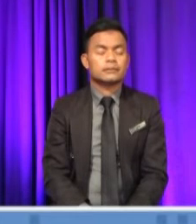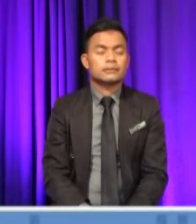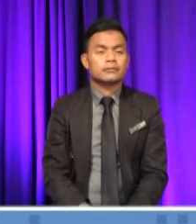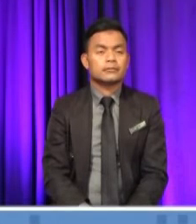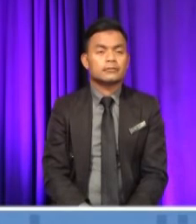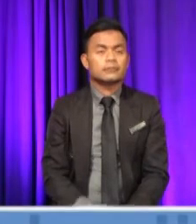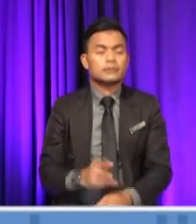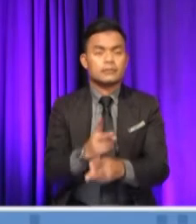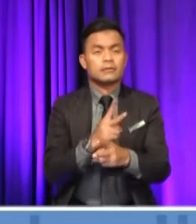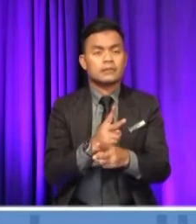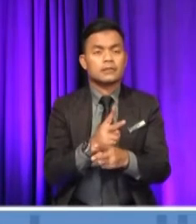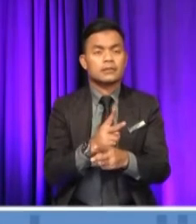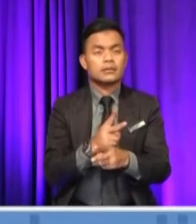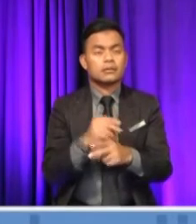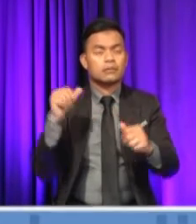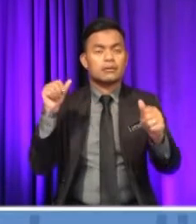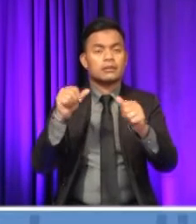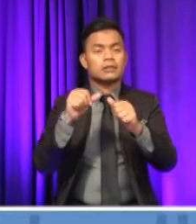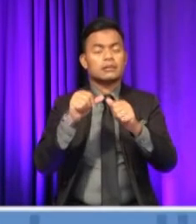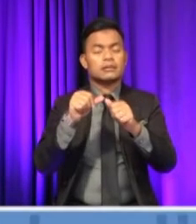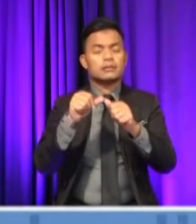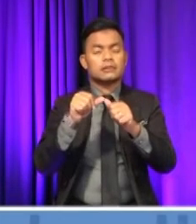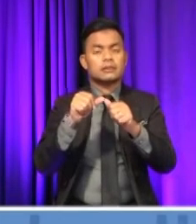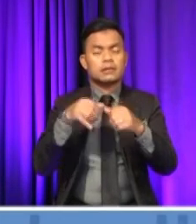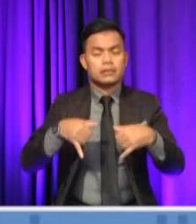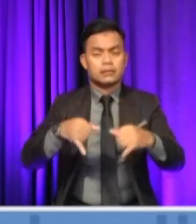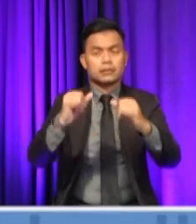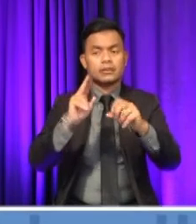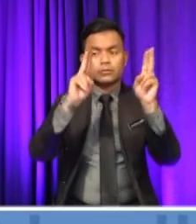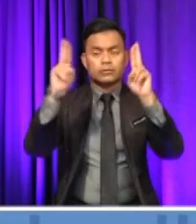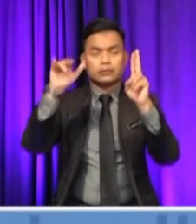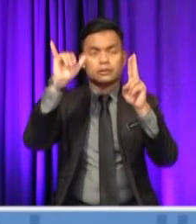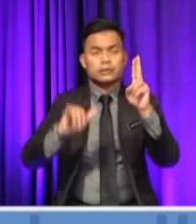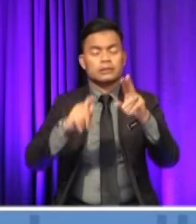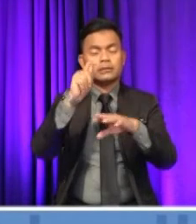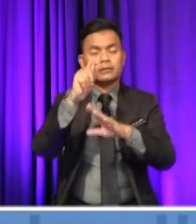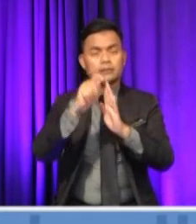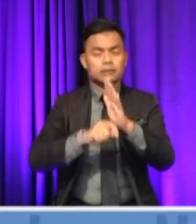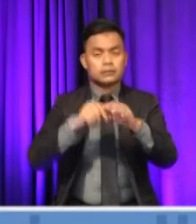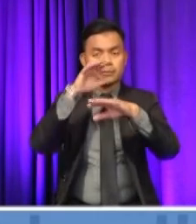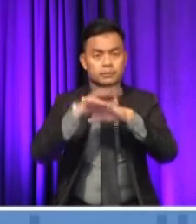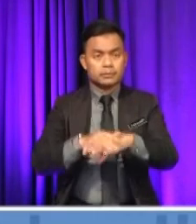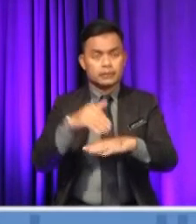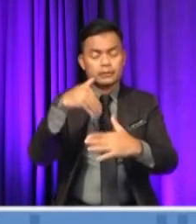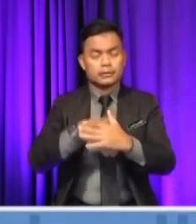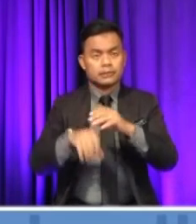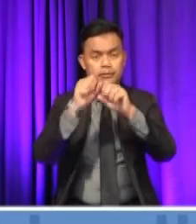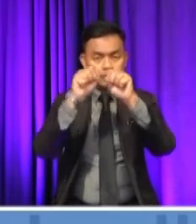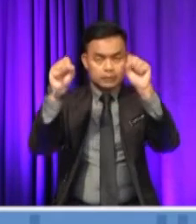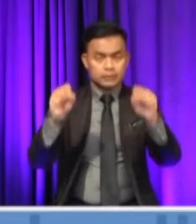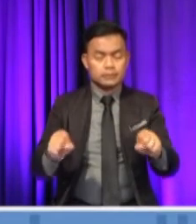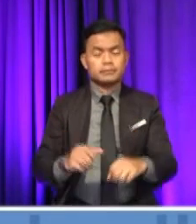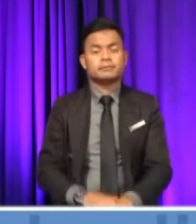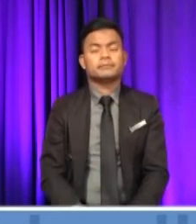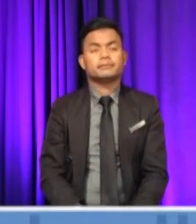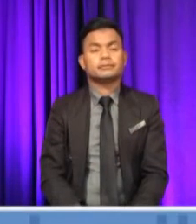arah aliran udara yang termampat dalam sistem tu. Okey, betul tak? Okey, betul, bagus.